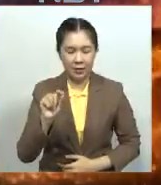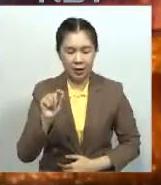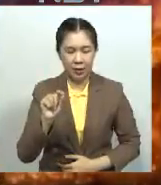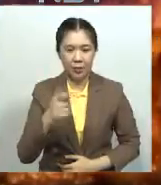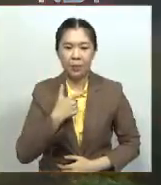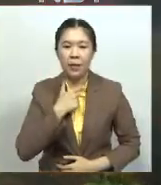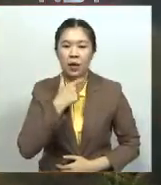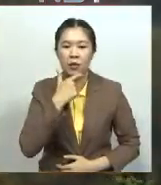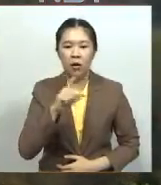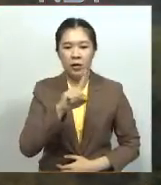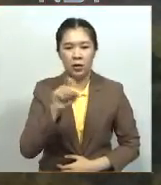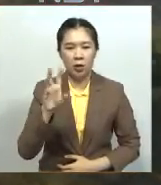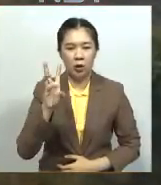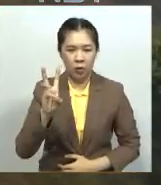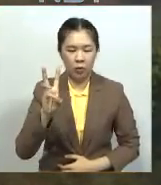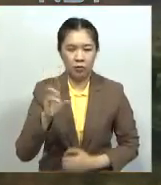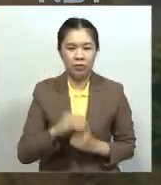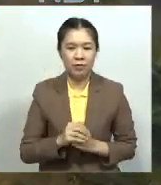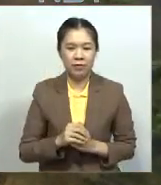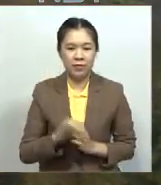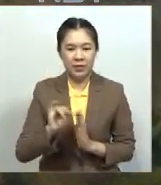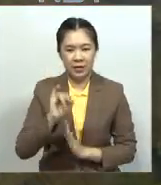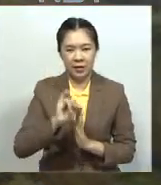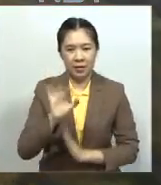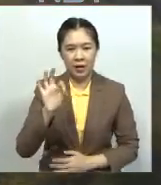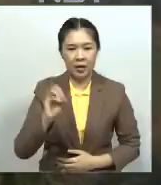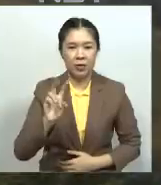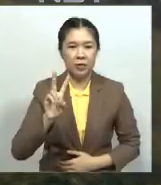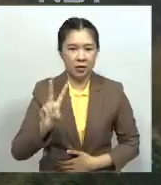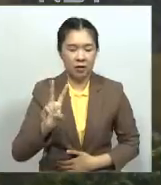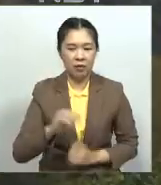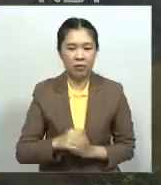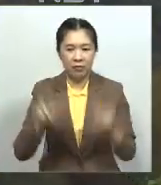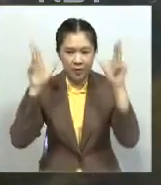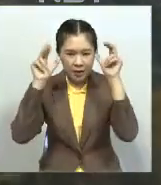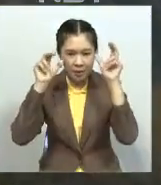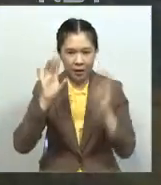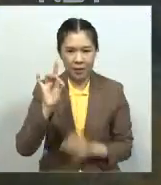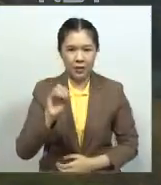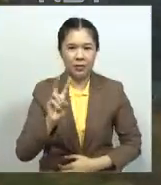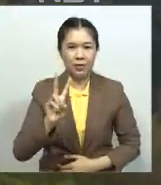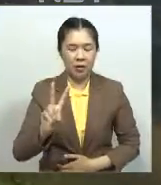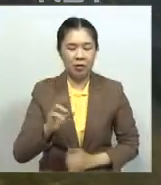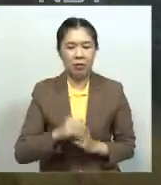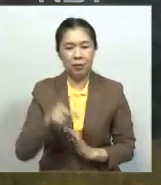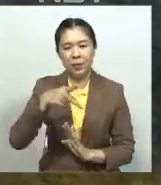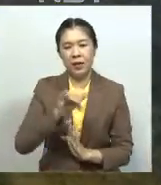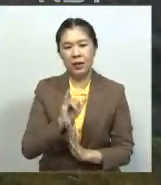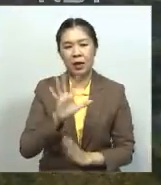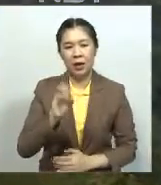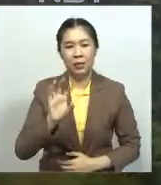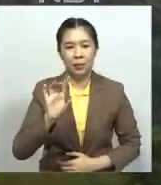จังหวัดแม่ฮ่องสอน106จุดจังหวัดเชียงใหม่92จุดจังหวัดลำปาง82จุดจังหวัดพะเย